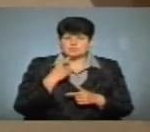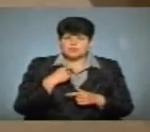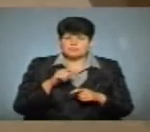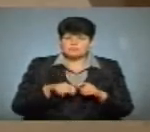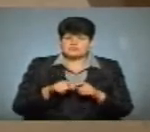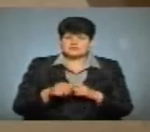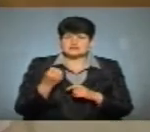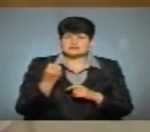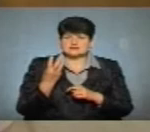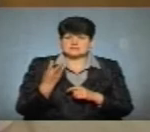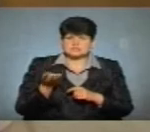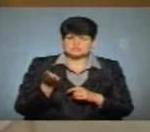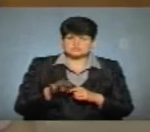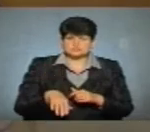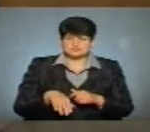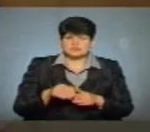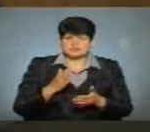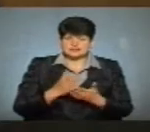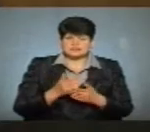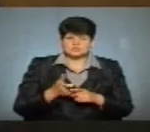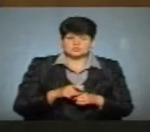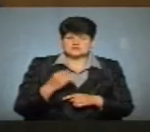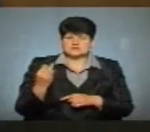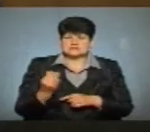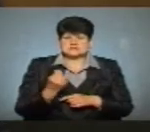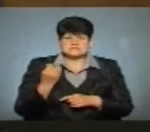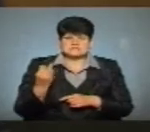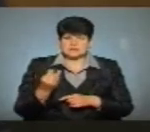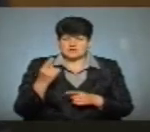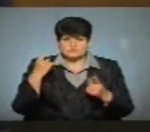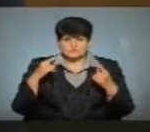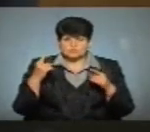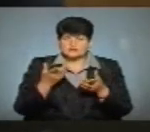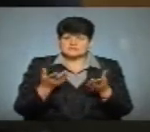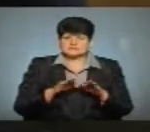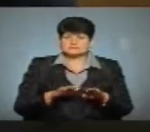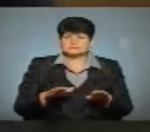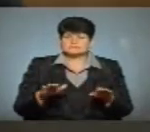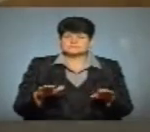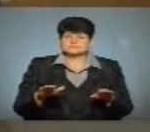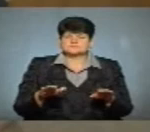перевірила 13 робіт. Є досить цікаві твори, де учні